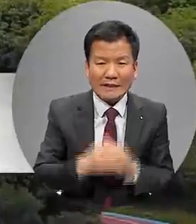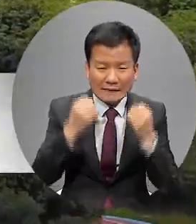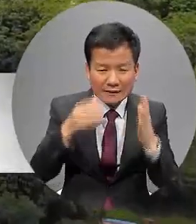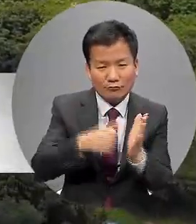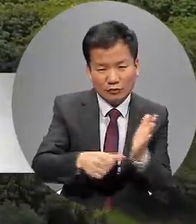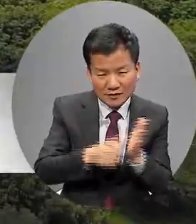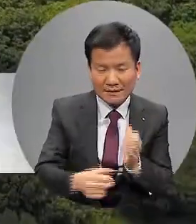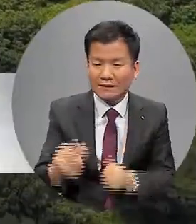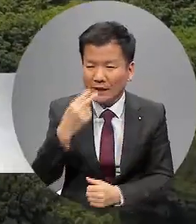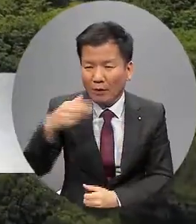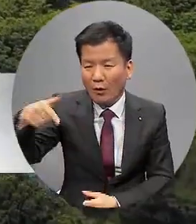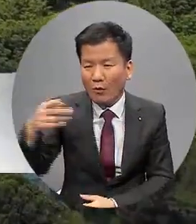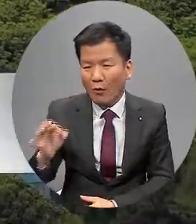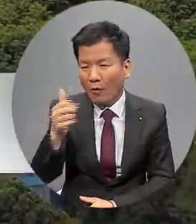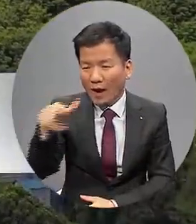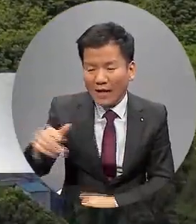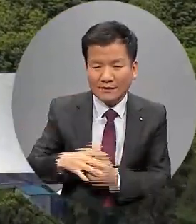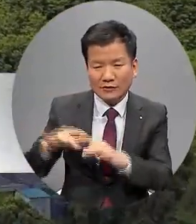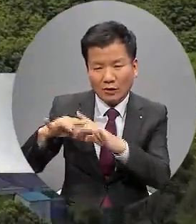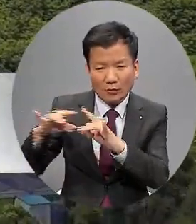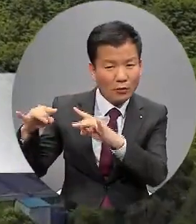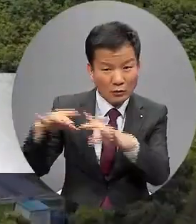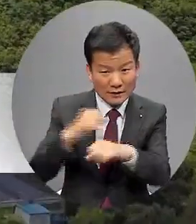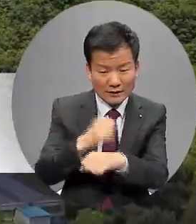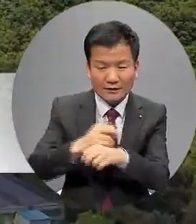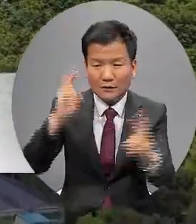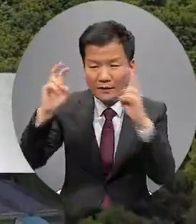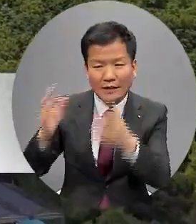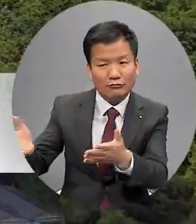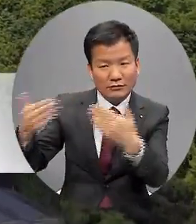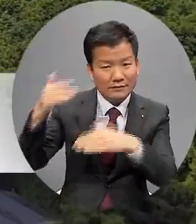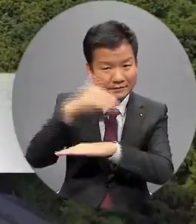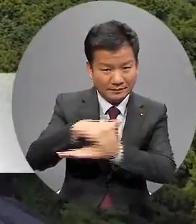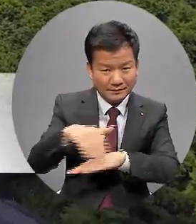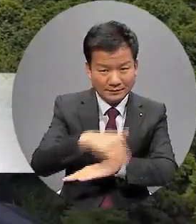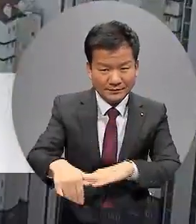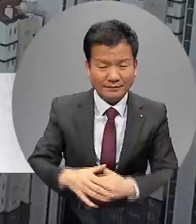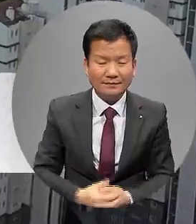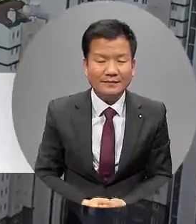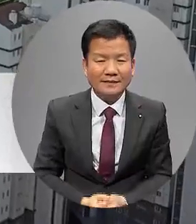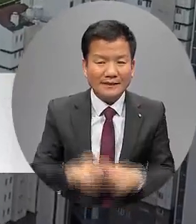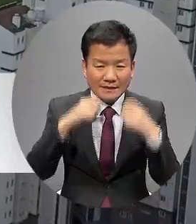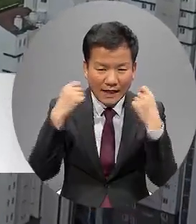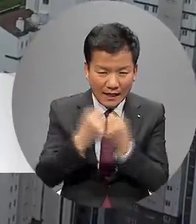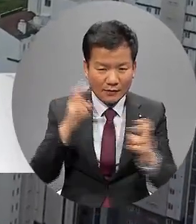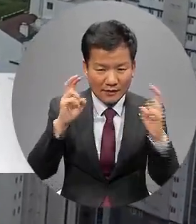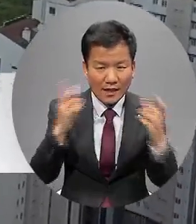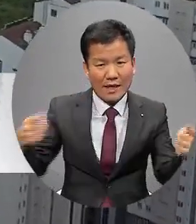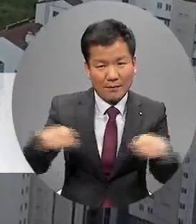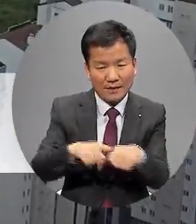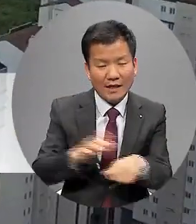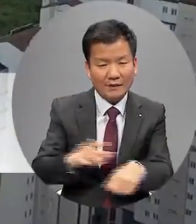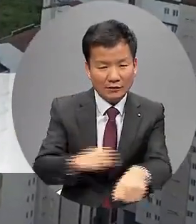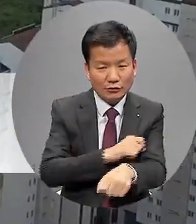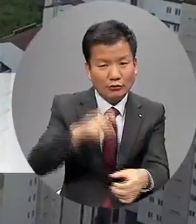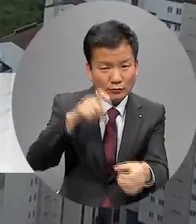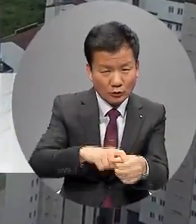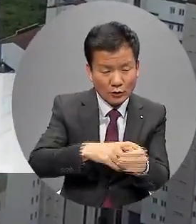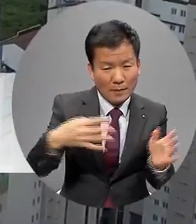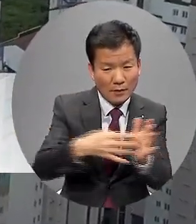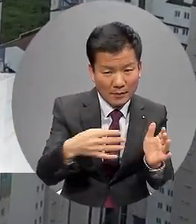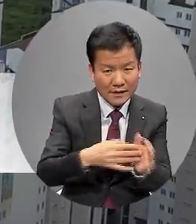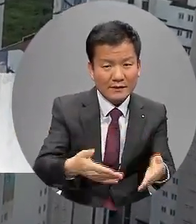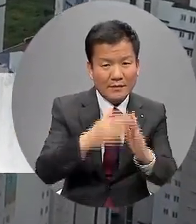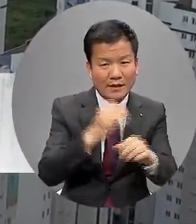생명공학 전자 정보통신 분야 기업을 유치할 계획입니다 민간 기업들과 함께 특수 목적 법인에